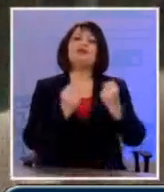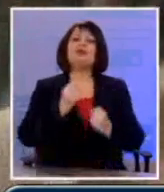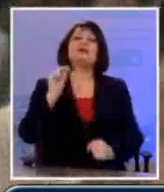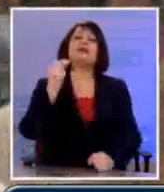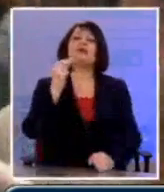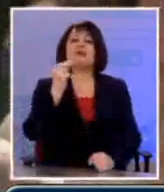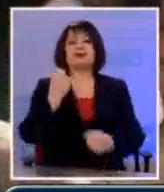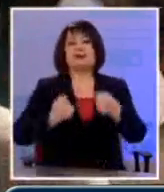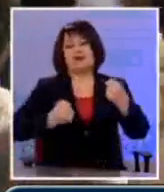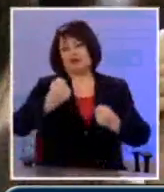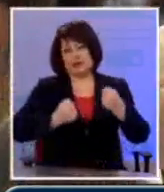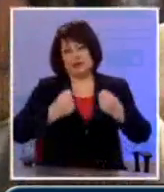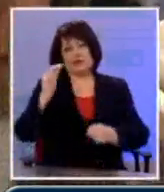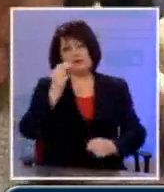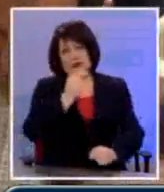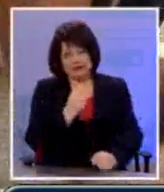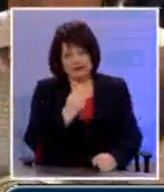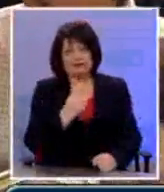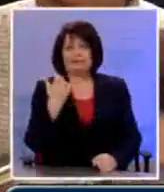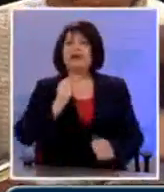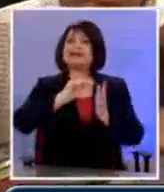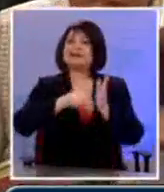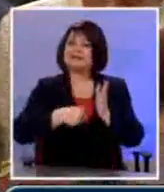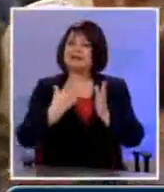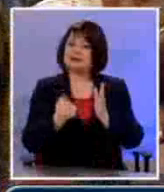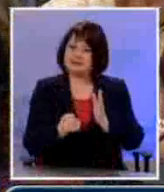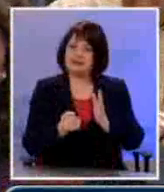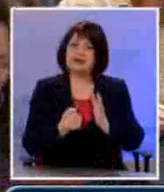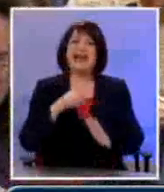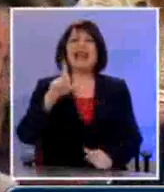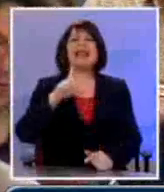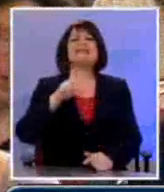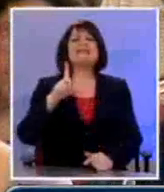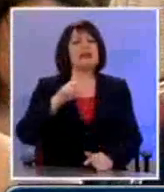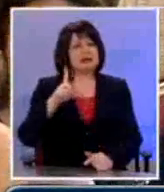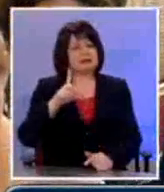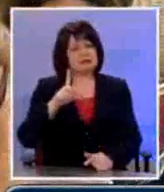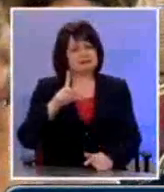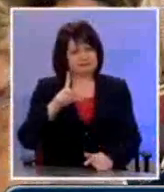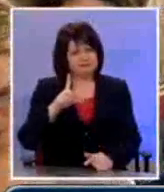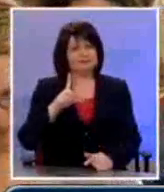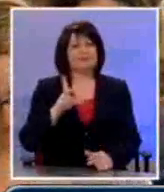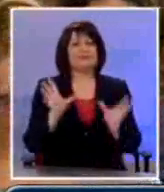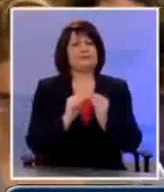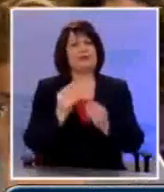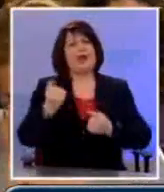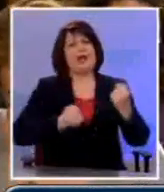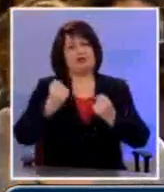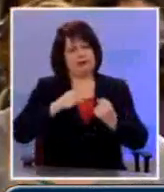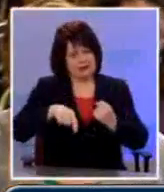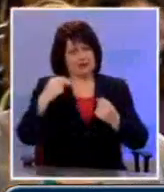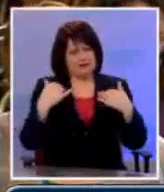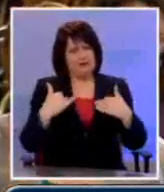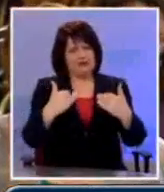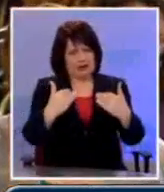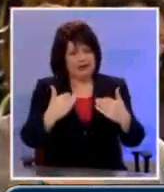λοιπόν. Υπάρχει μία σύμβαση leasing για τα αυτοκίνητα της Βουλής.